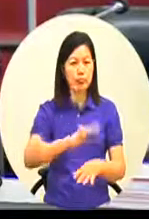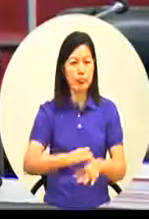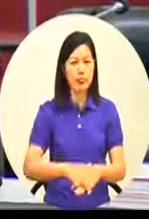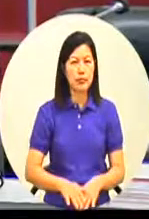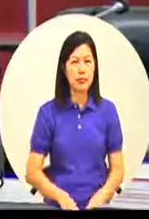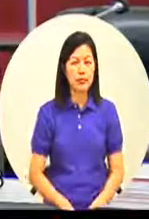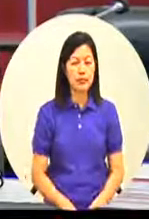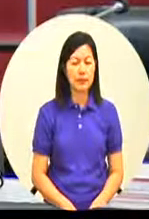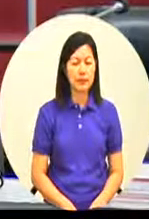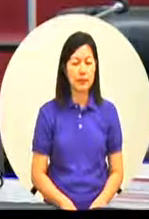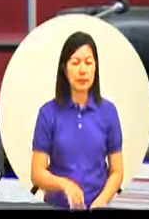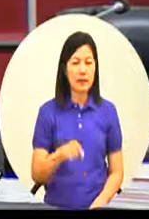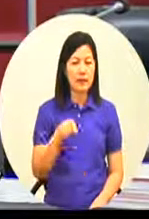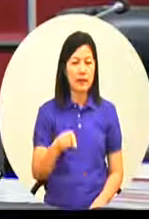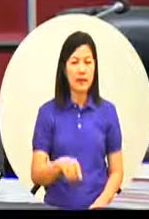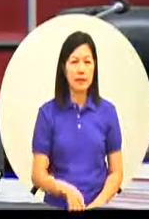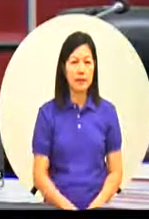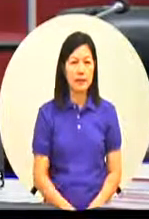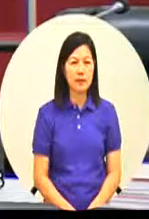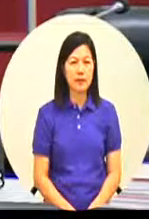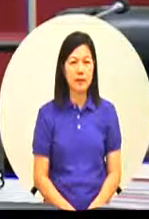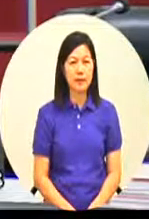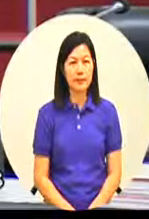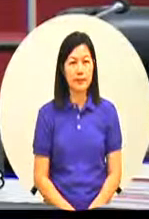然财政局有一些